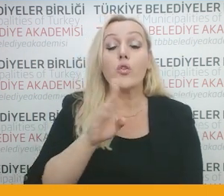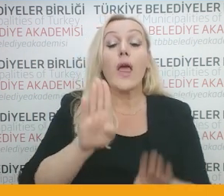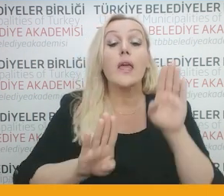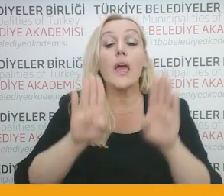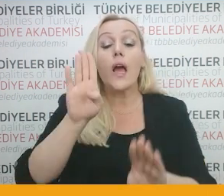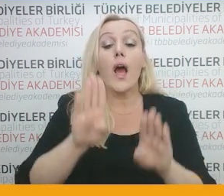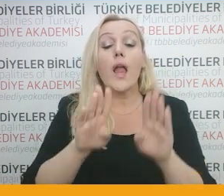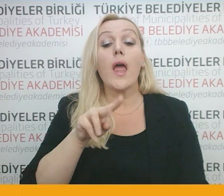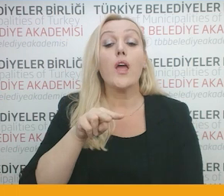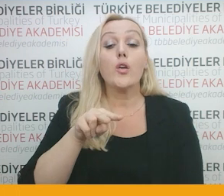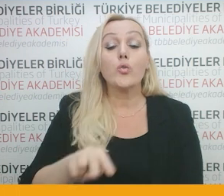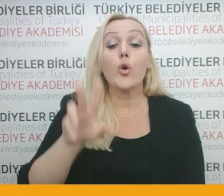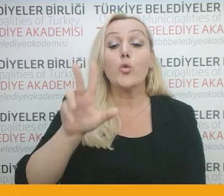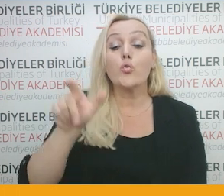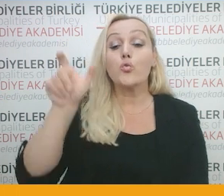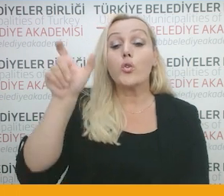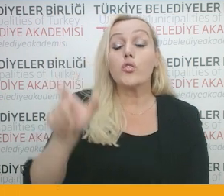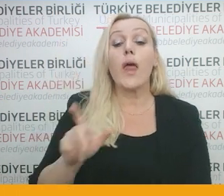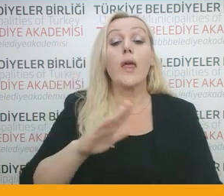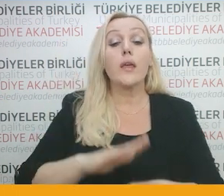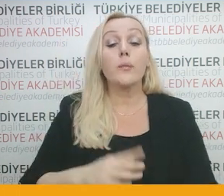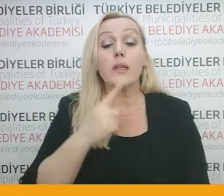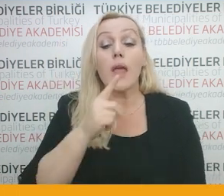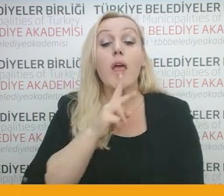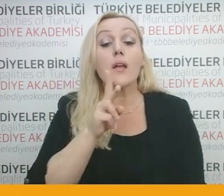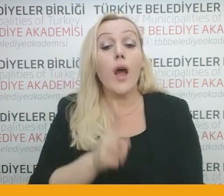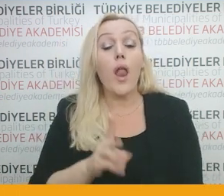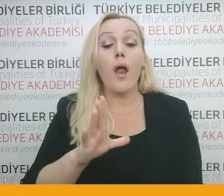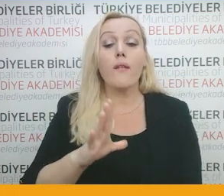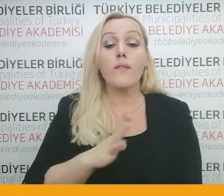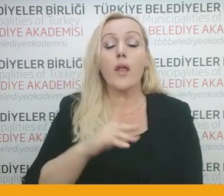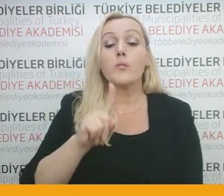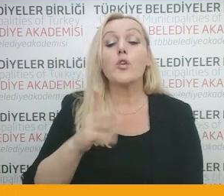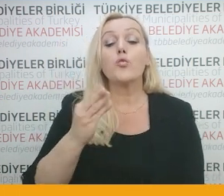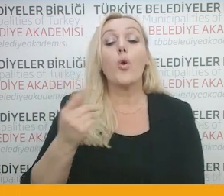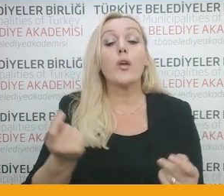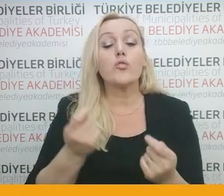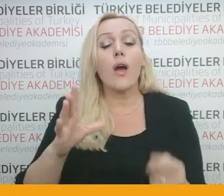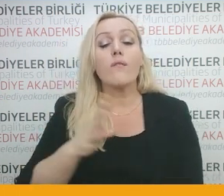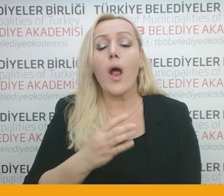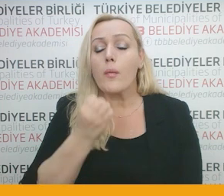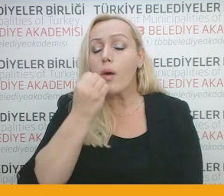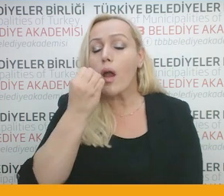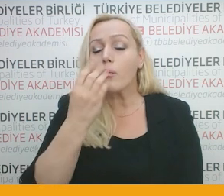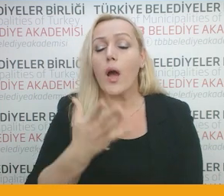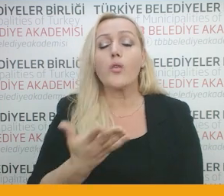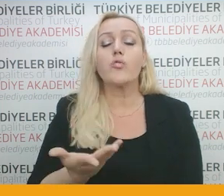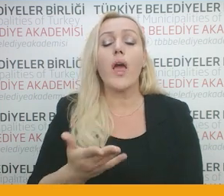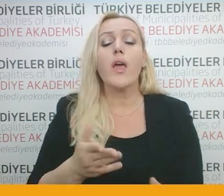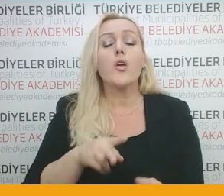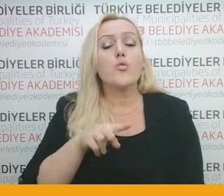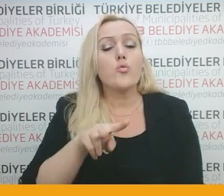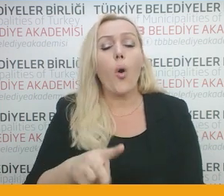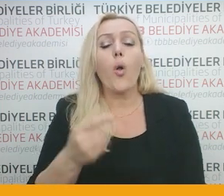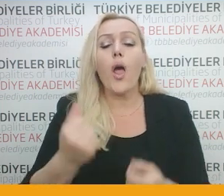3. şahıslara gördürülebilir şeklinde de bir hüküm var. Burada gördüğünüz gibi birçok iş ve işlem var. Park, bahçe, serra, refüj, kaldırım, havuz, bakım,